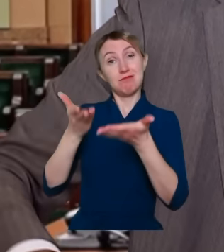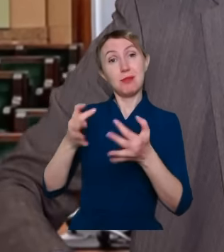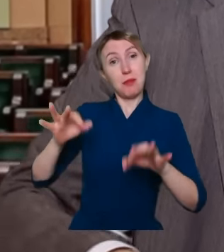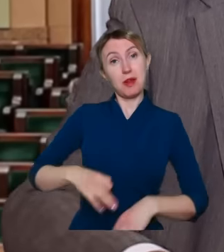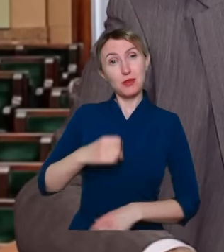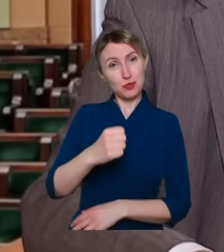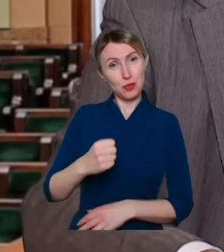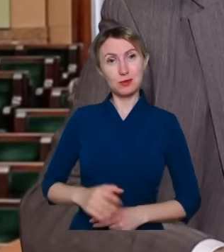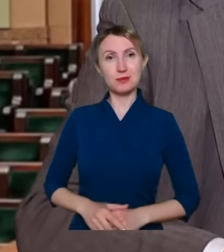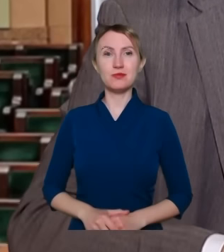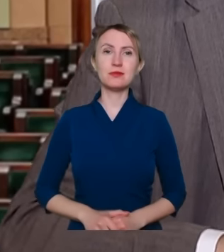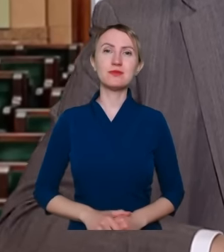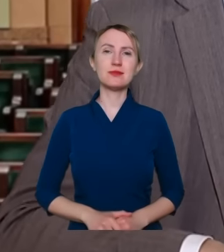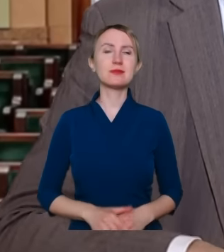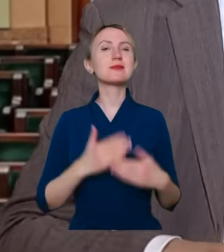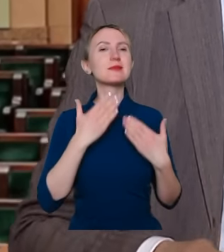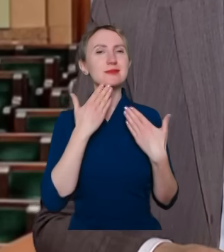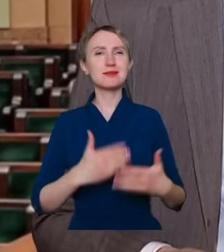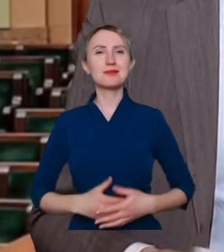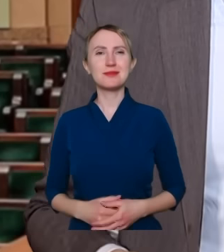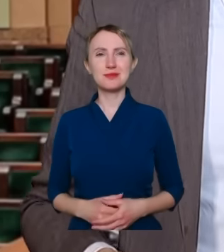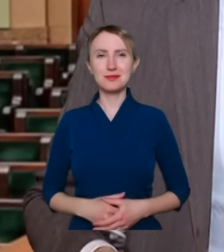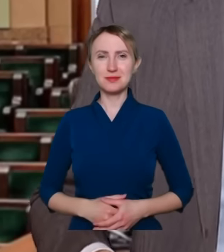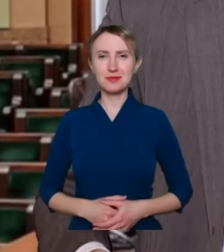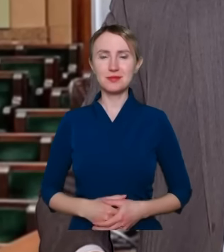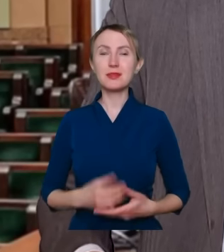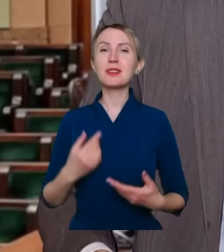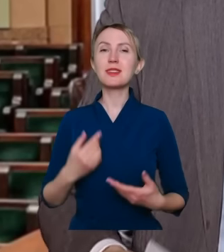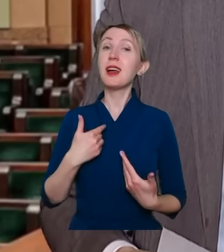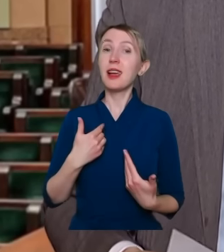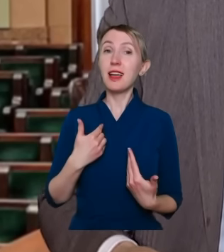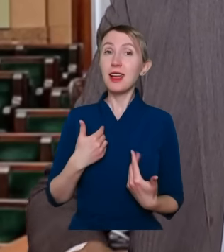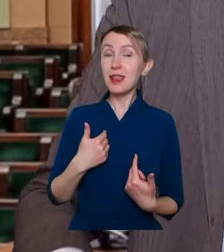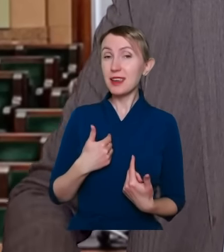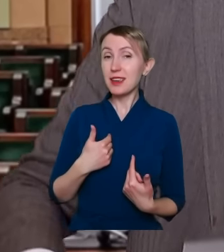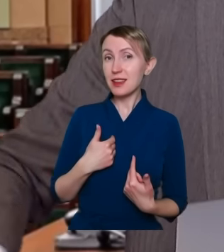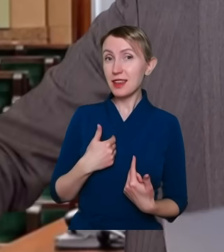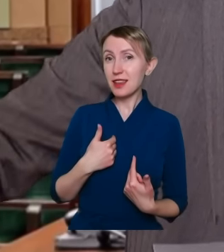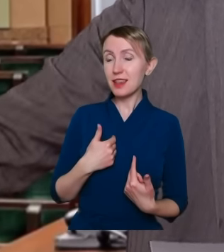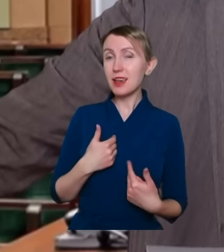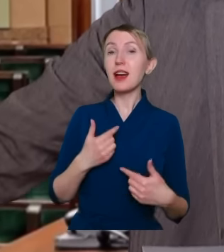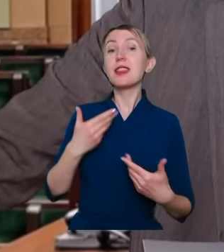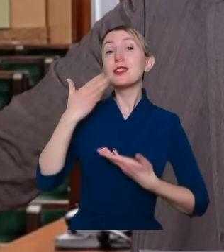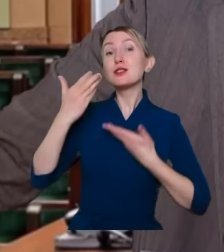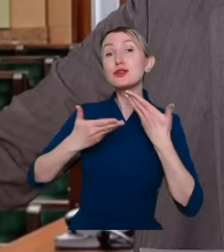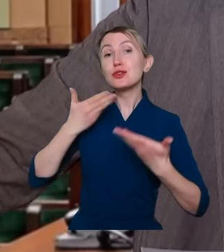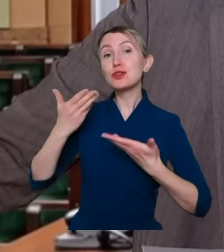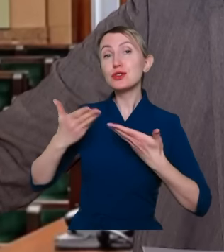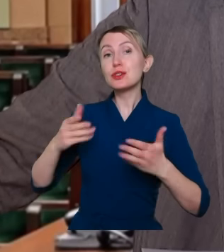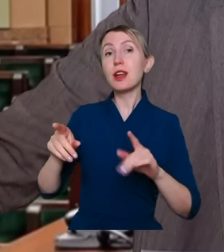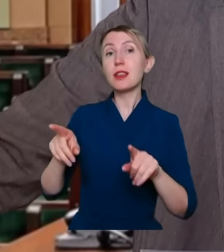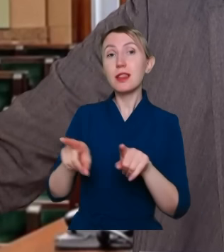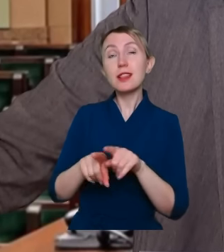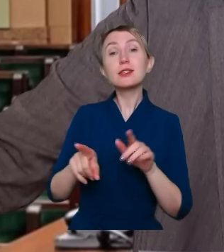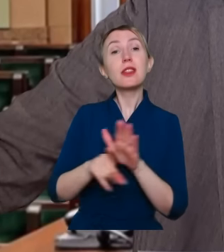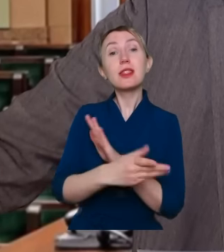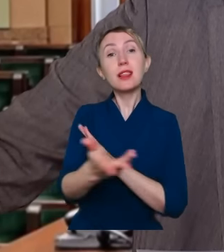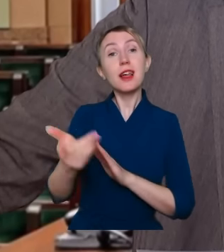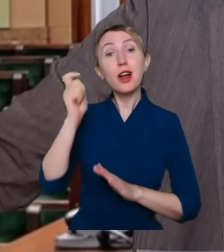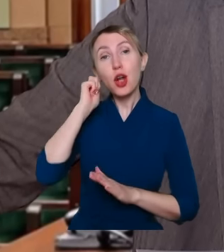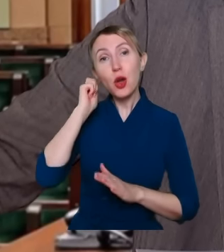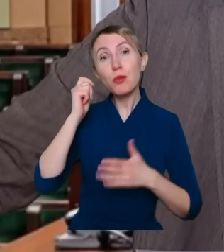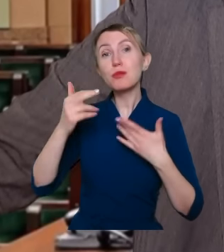przyjąć Dziękuję uprzejmie Panie redaktorze ja tak odsyłam te życzenia także do kobiet bliskich